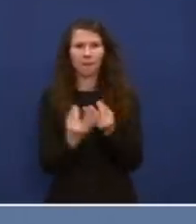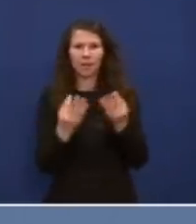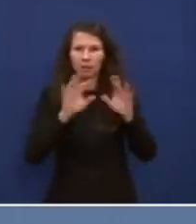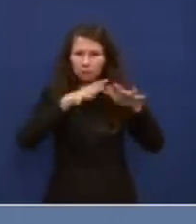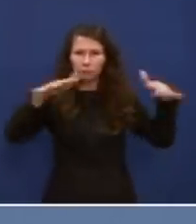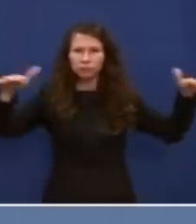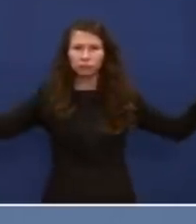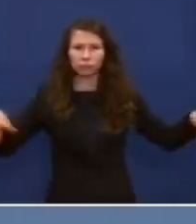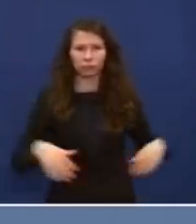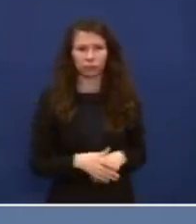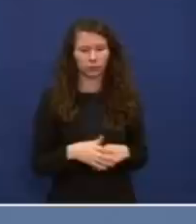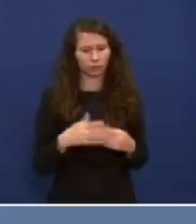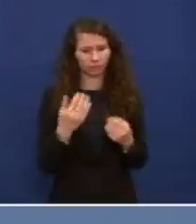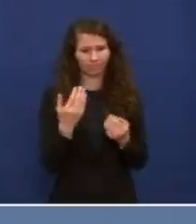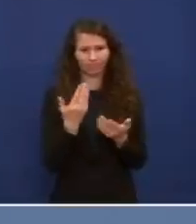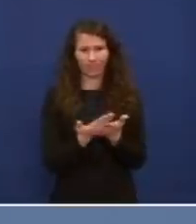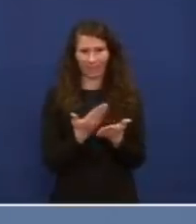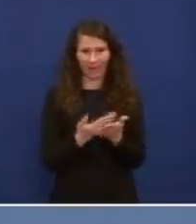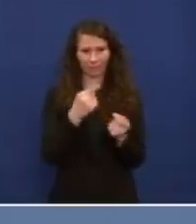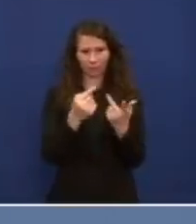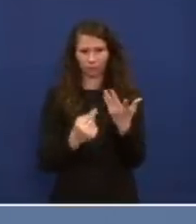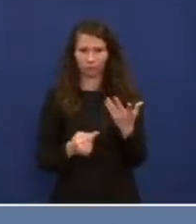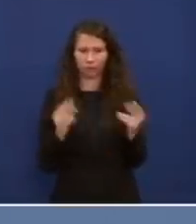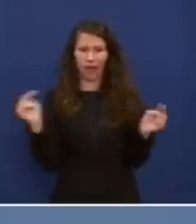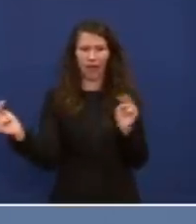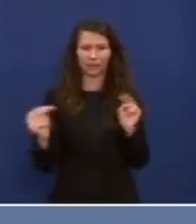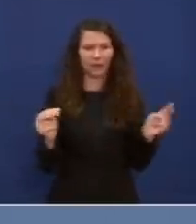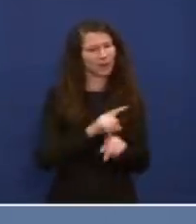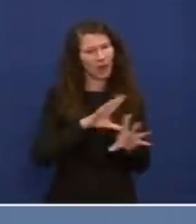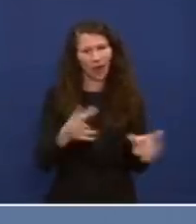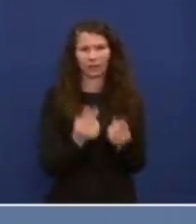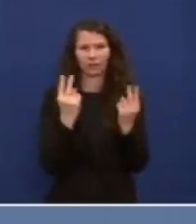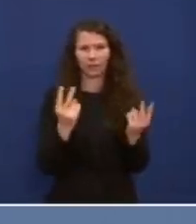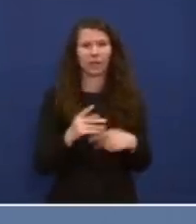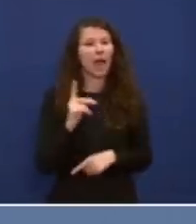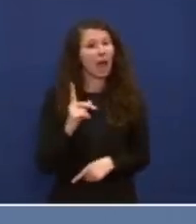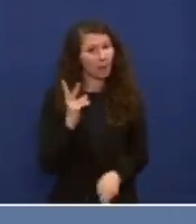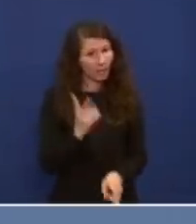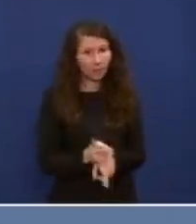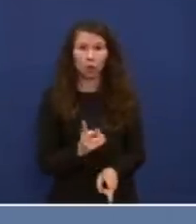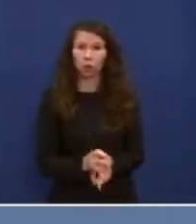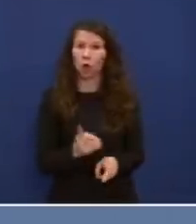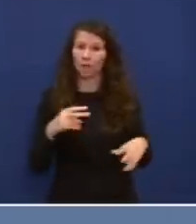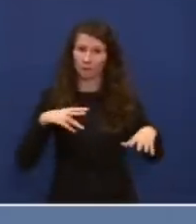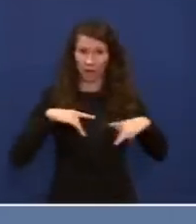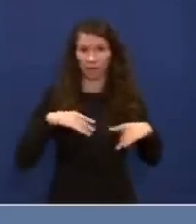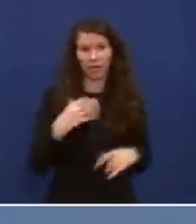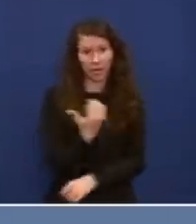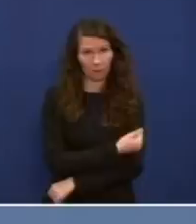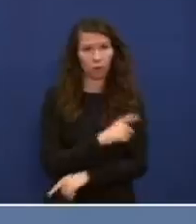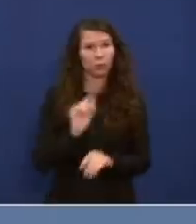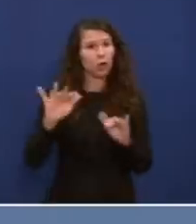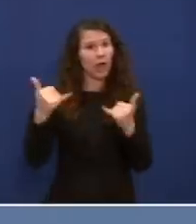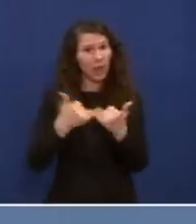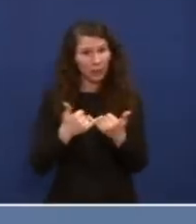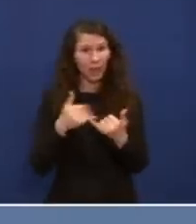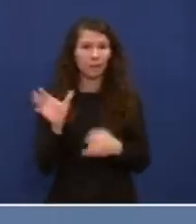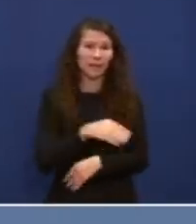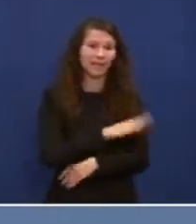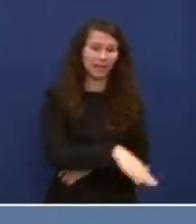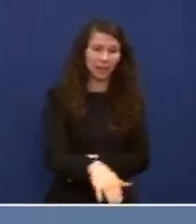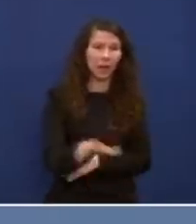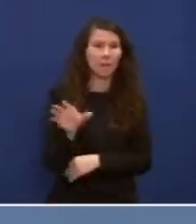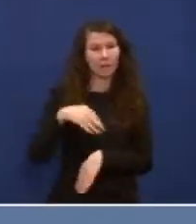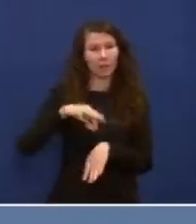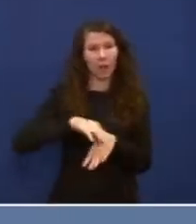eine Rolle. Mir ist nur eins wichtig, es bleibt natürlich unbedingt bei einer freiwilligen Impfung. Das ist eine Entscheidung der Eltern mit den Kindern und